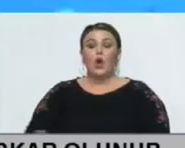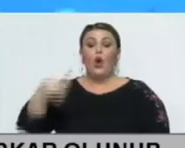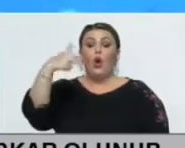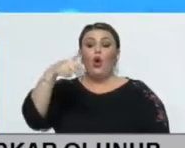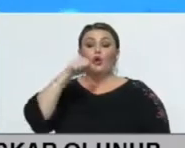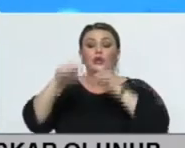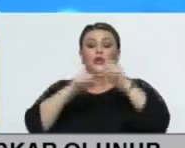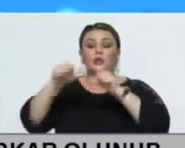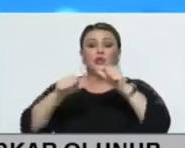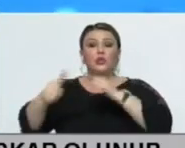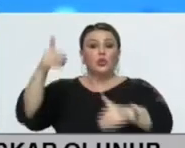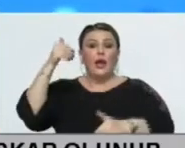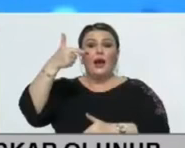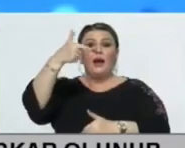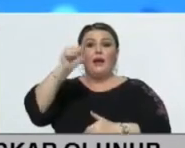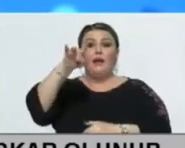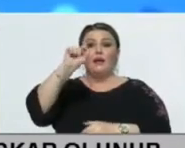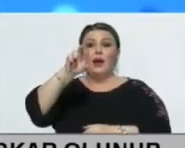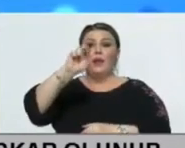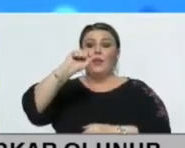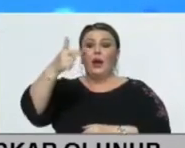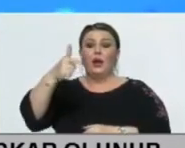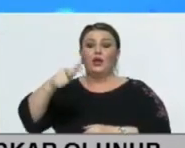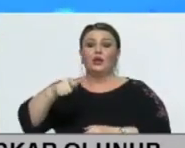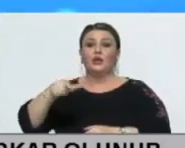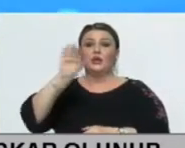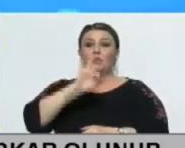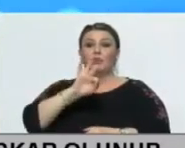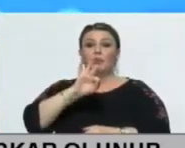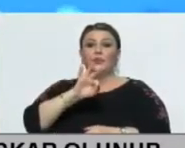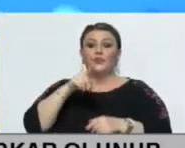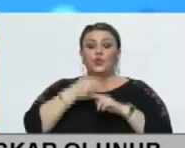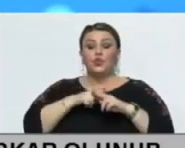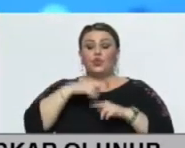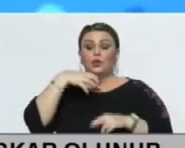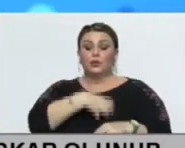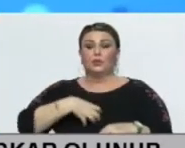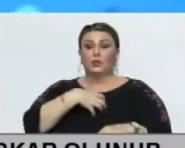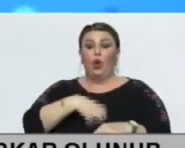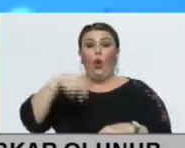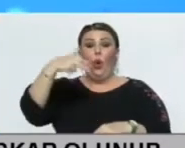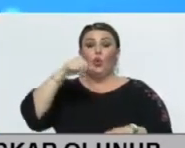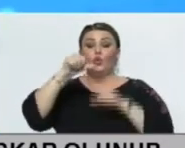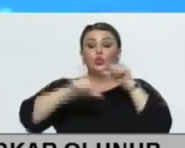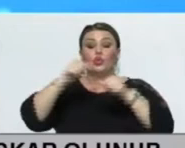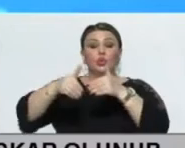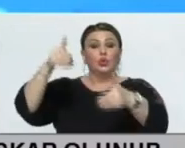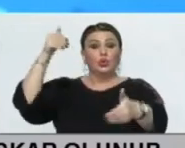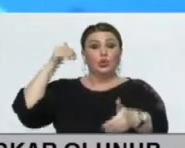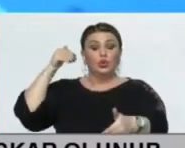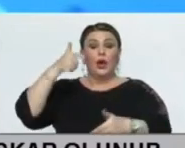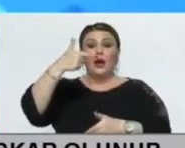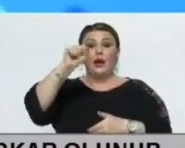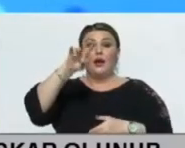...30 yıl önce Dağlık Karabağ'ın, gençler burası önemli, 30 yıl önce